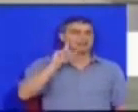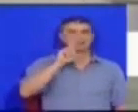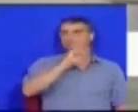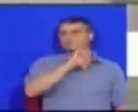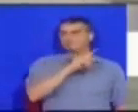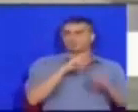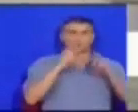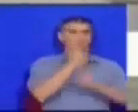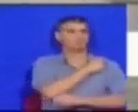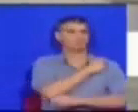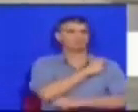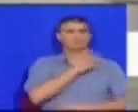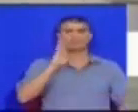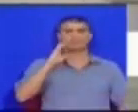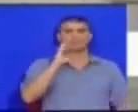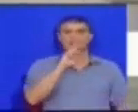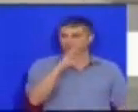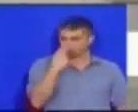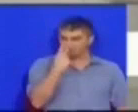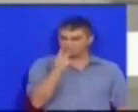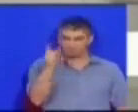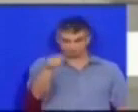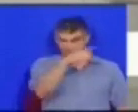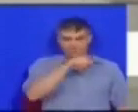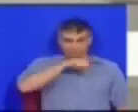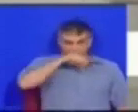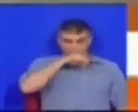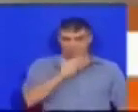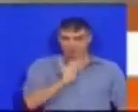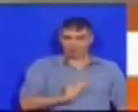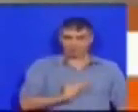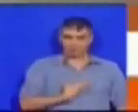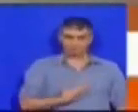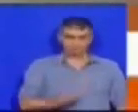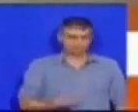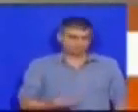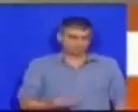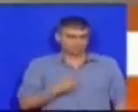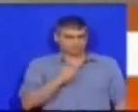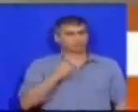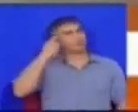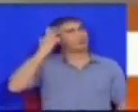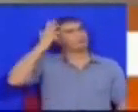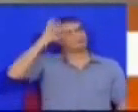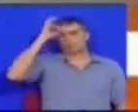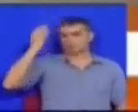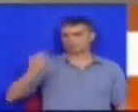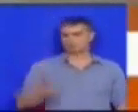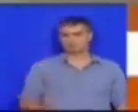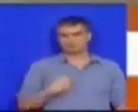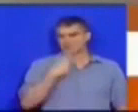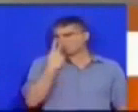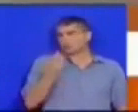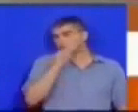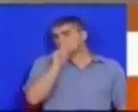מיני ניצבים, וניצב בחר. אתה ראית את הניצבים האלה מנשקים את הידיים של איזה בבא שהוא חוזה בכוכבים? אני לא ראיתי.